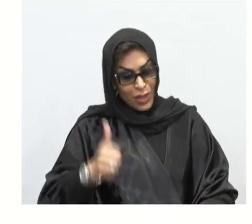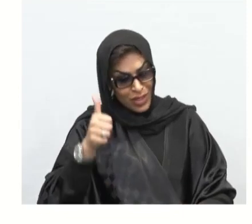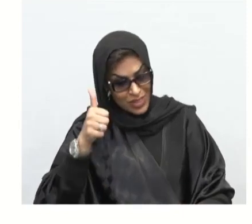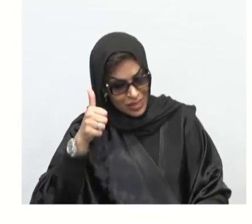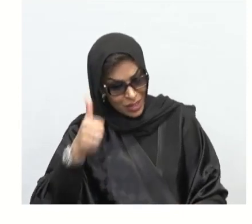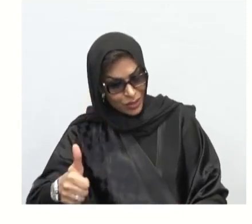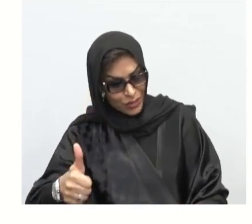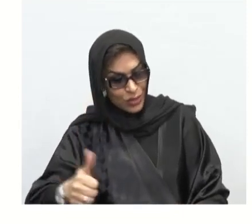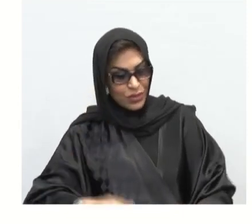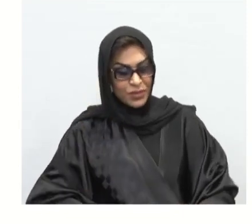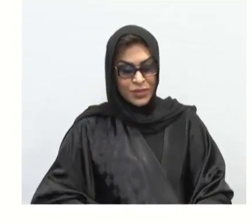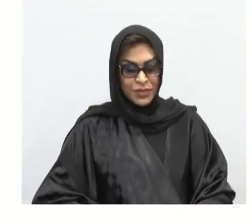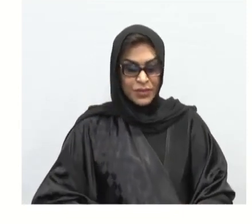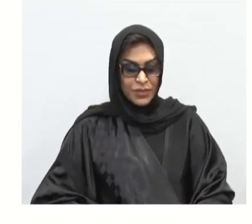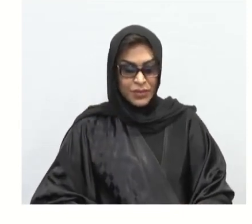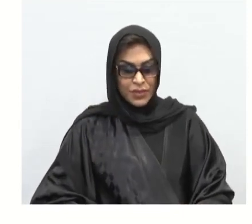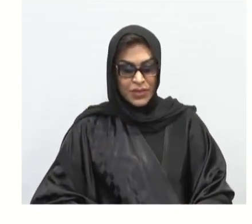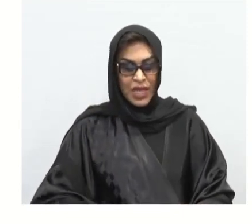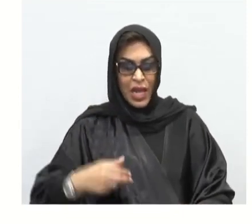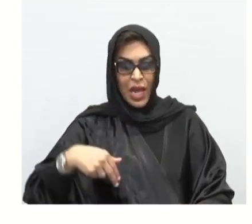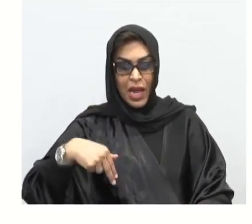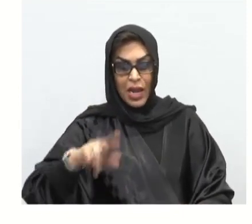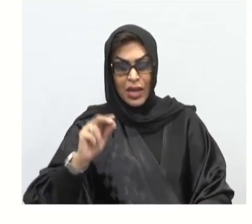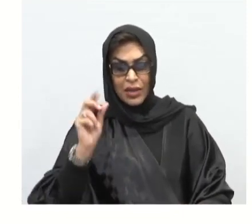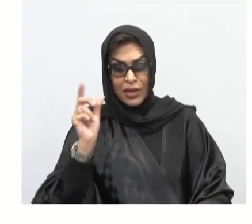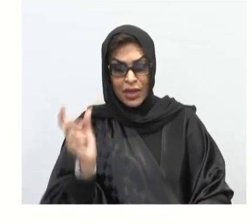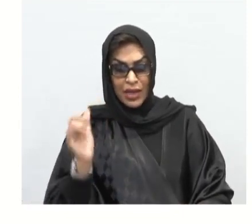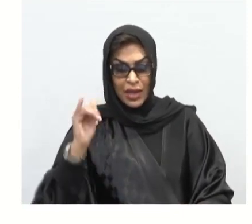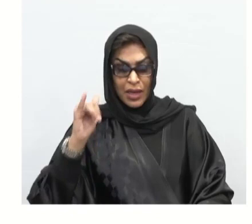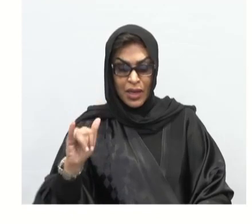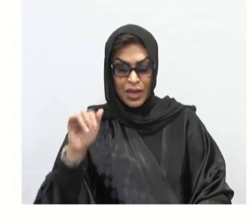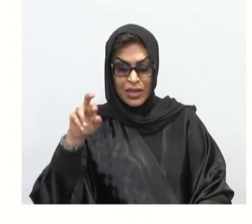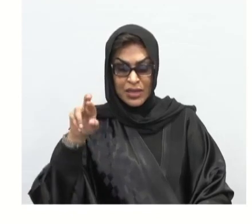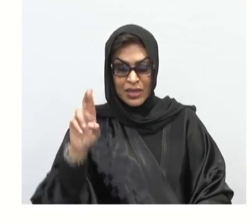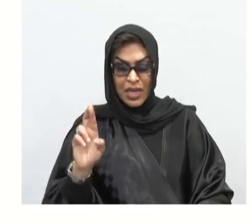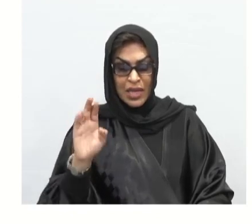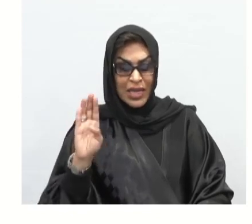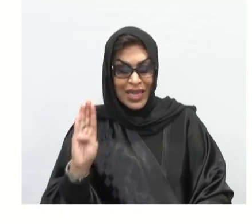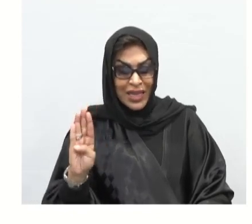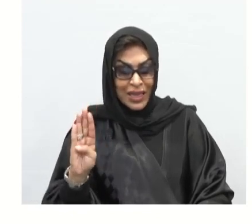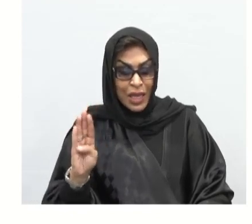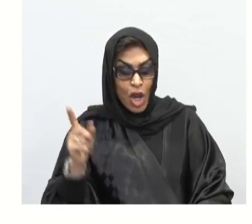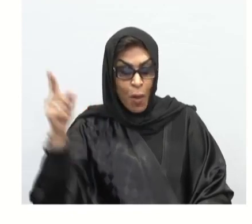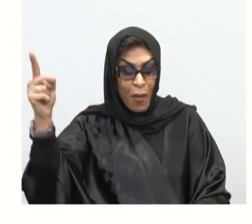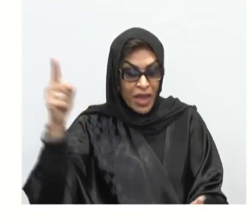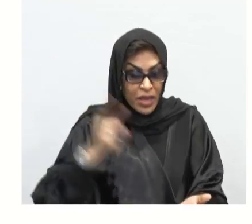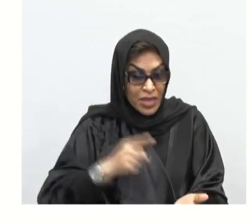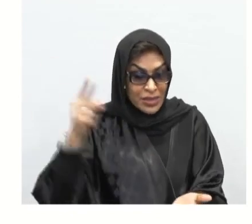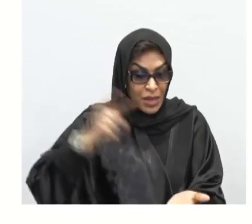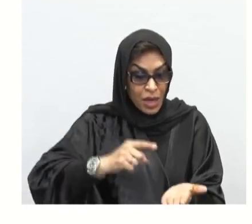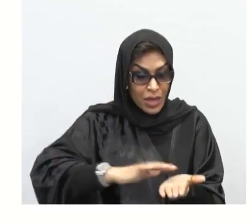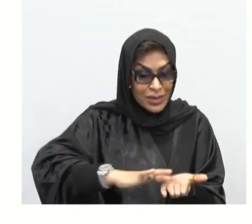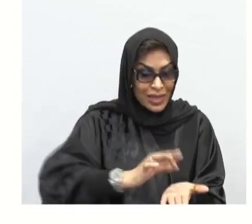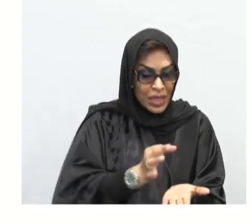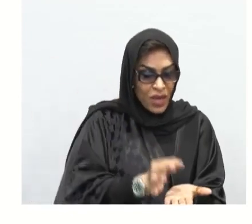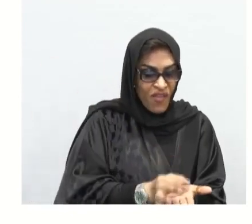احسنتم رائعون بالتاكيد اننا نسميه النيزك عندما ذكرنا وقلنا انه عندما يصل جزء منه